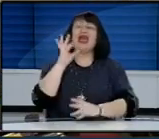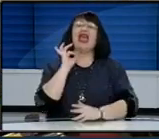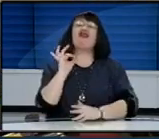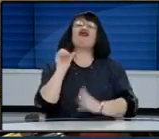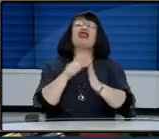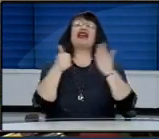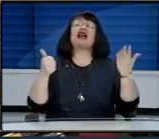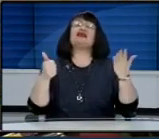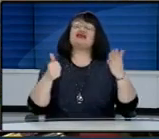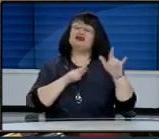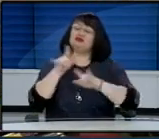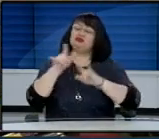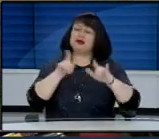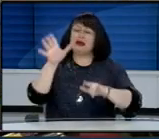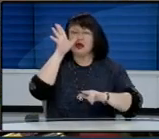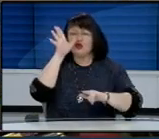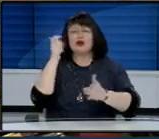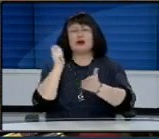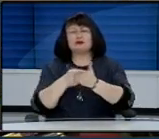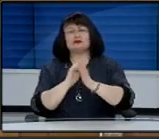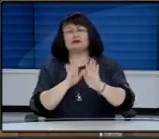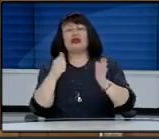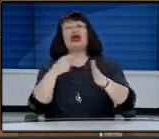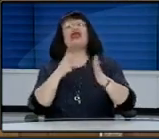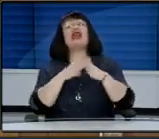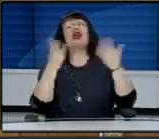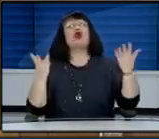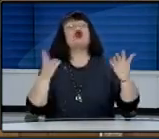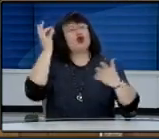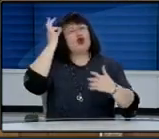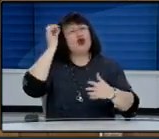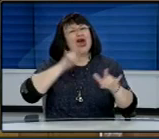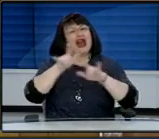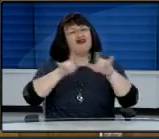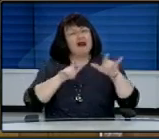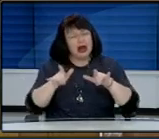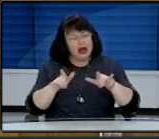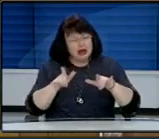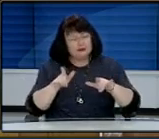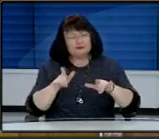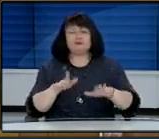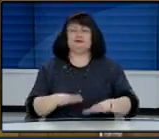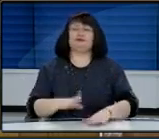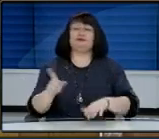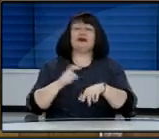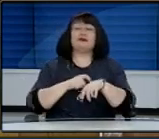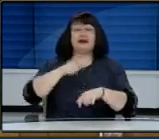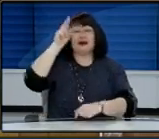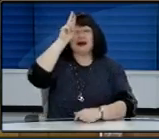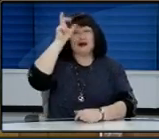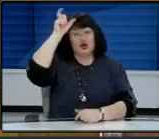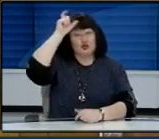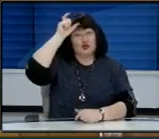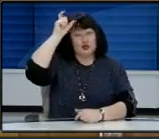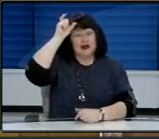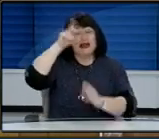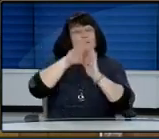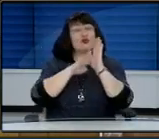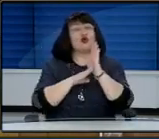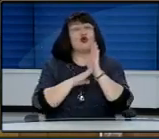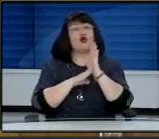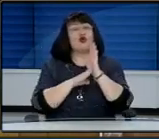F-16 και την αγορά των 18 Ραφάλ. Τη στιγμή που η Τουρκία έχει εξαιρεθεί από το